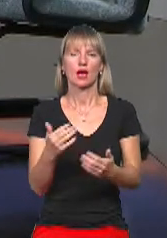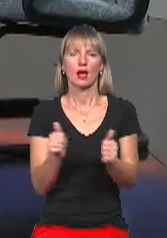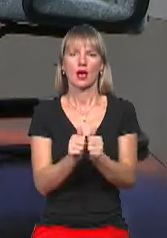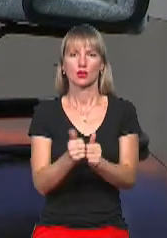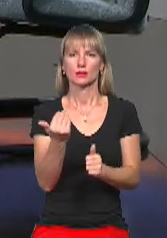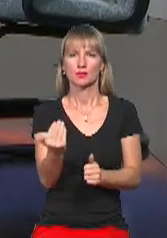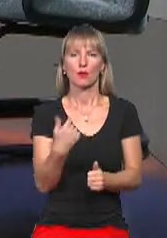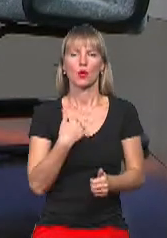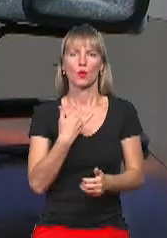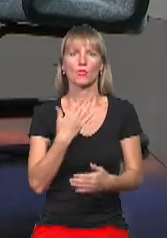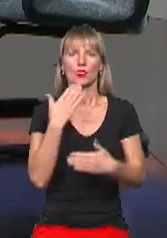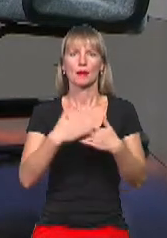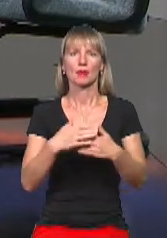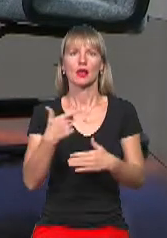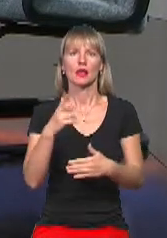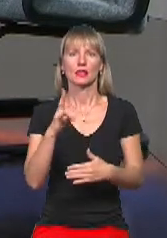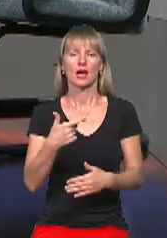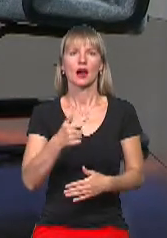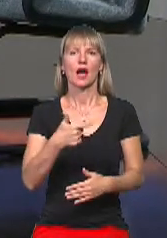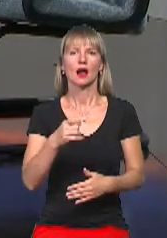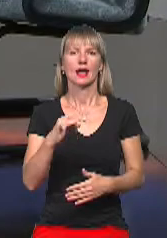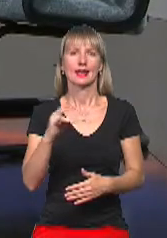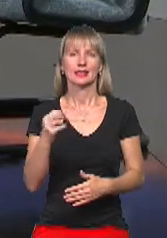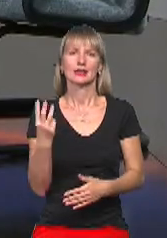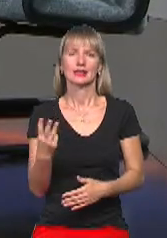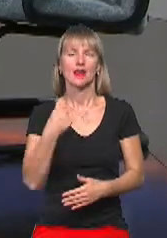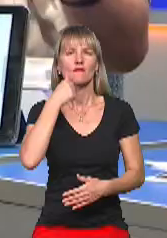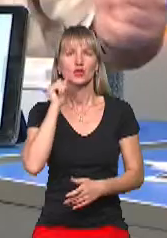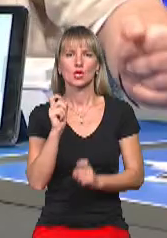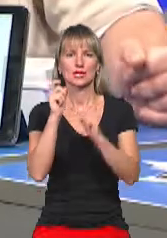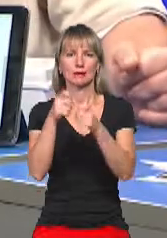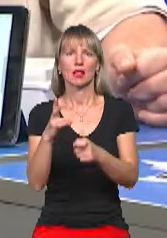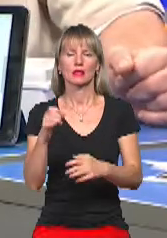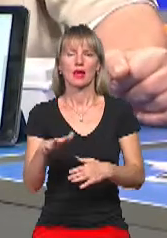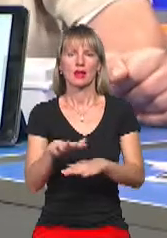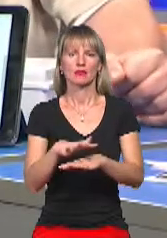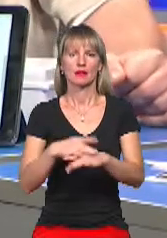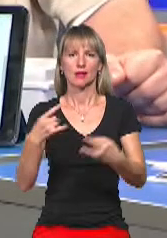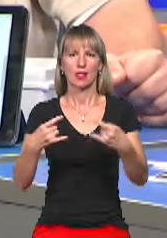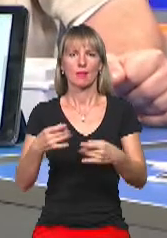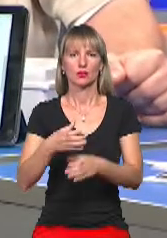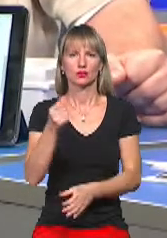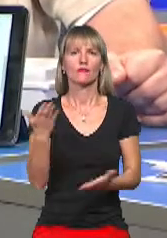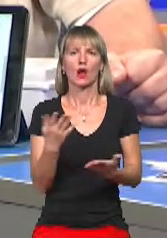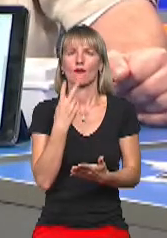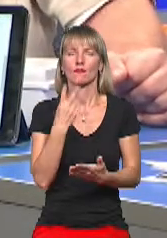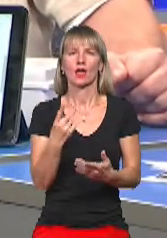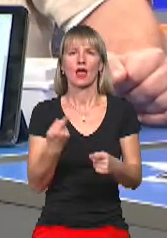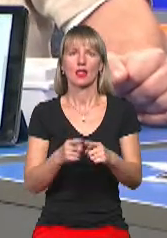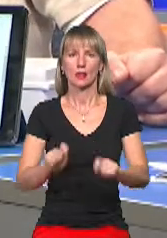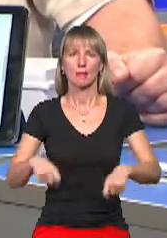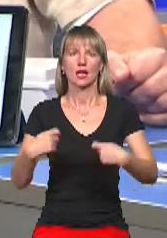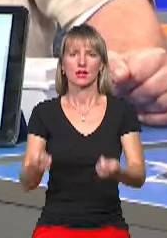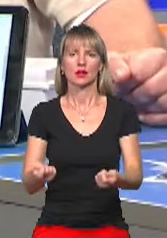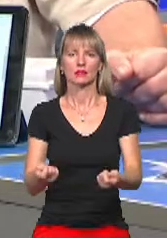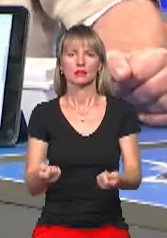найближче на Гагаріна, там якраз, де зараз воркшоп. Але ж ми чіпляли вчора на Суспільне, і в якому вигляді це дається далі інформація?